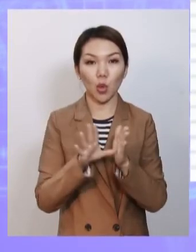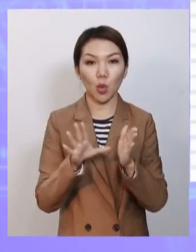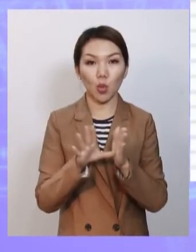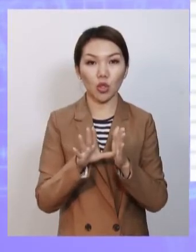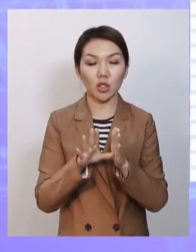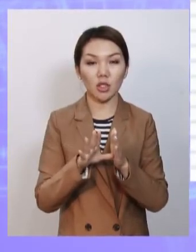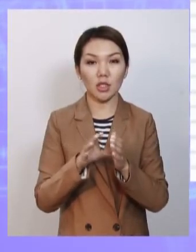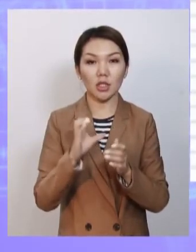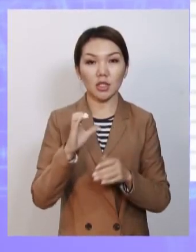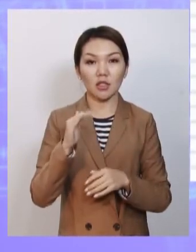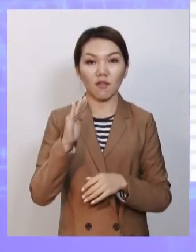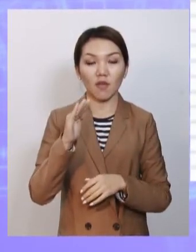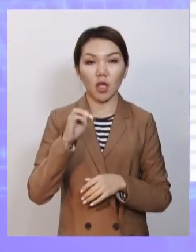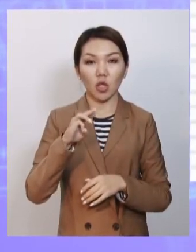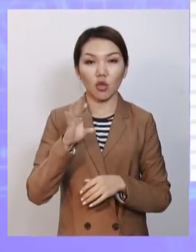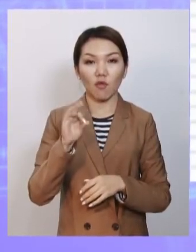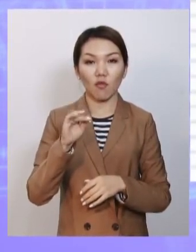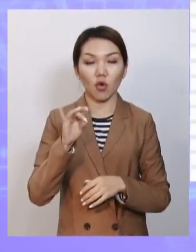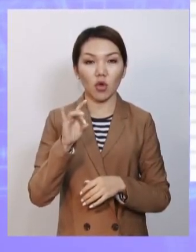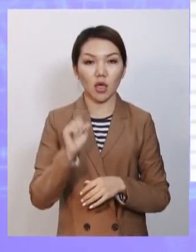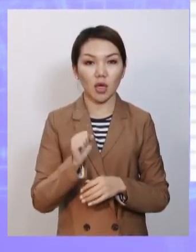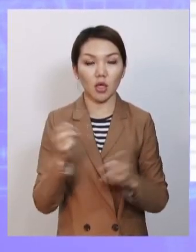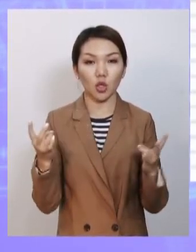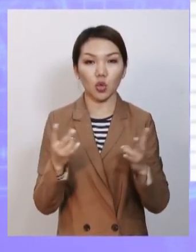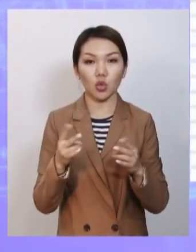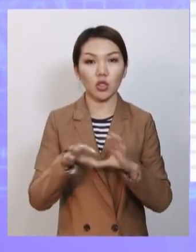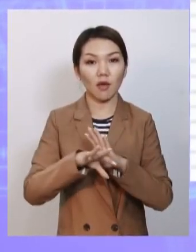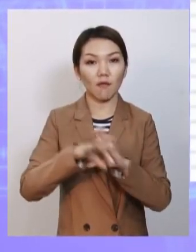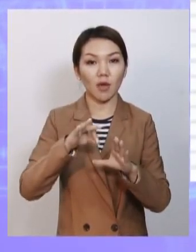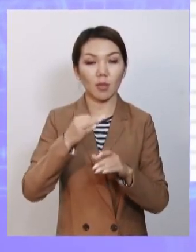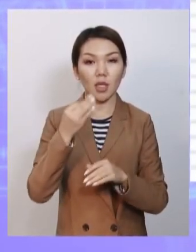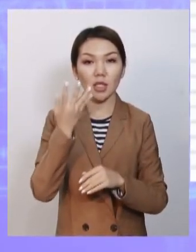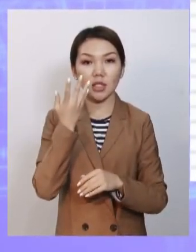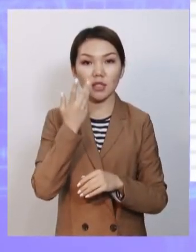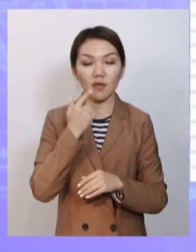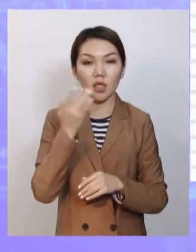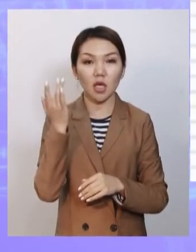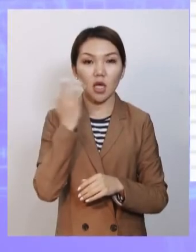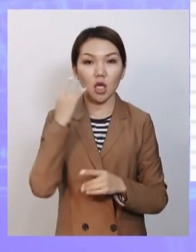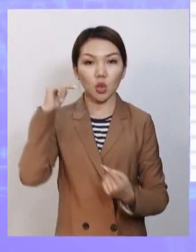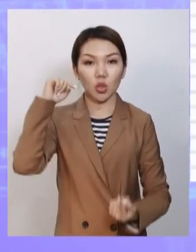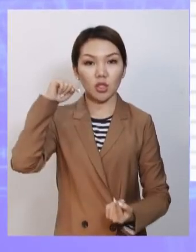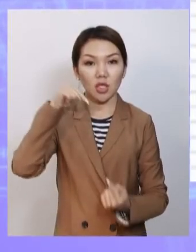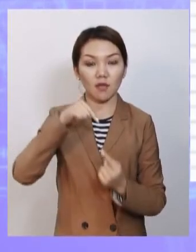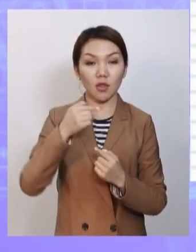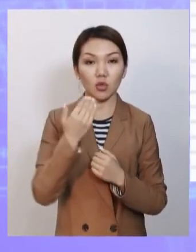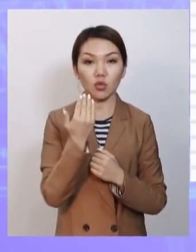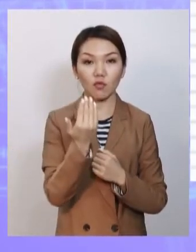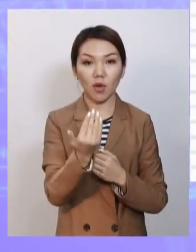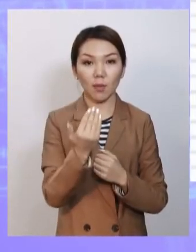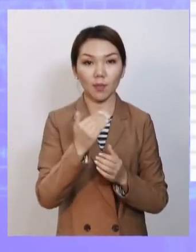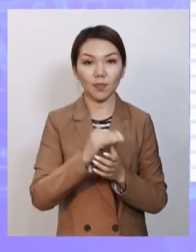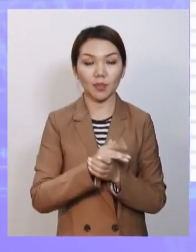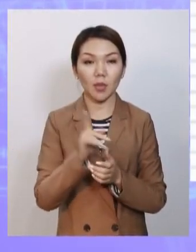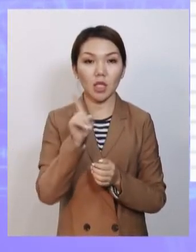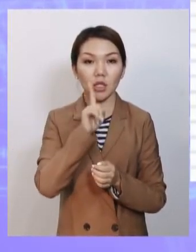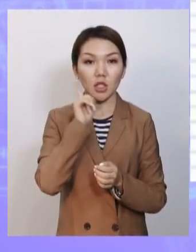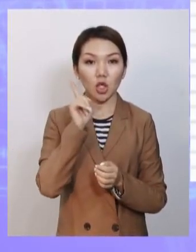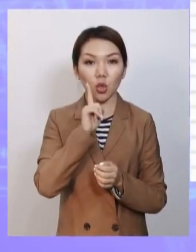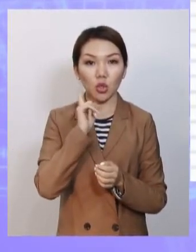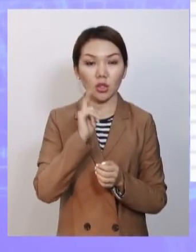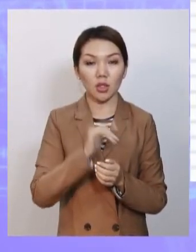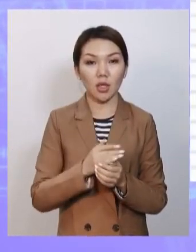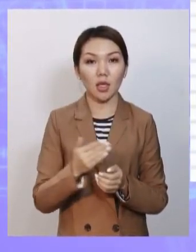светофора выбрать свет который соответствует вам зеленый